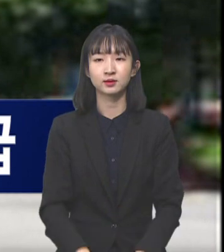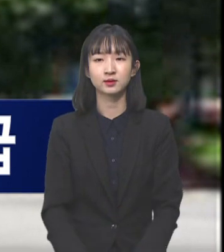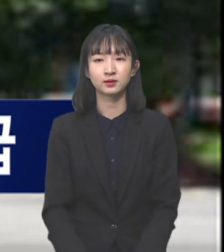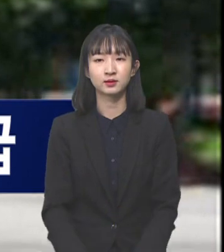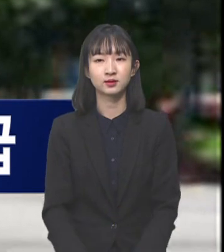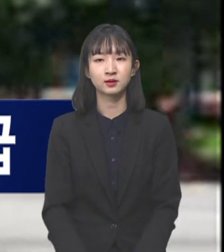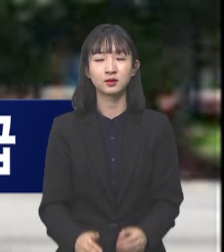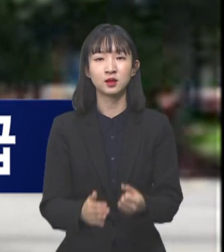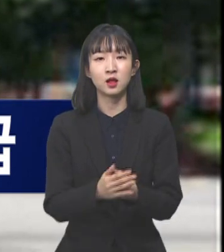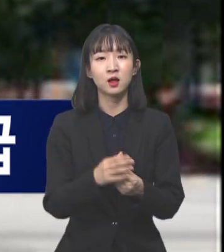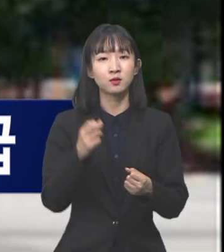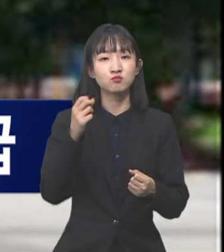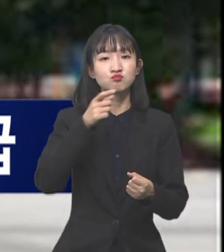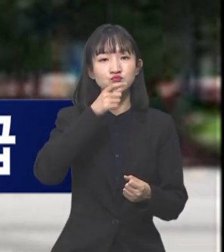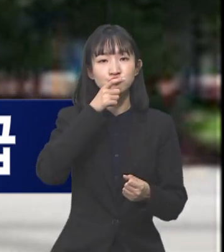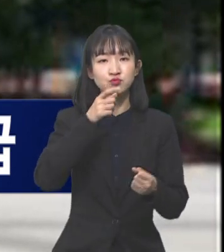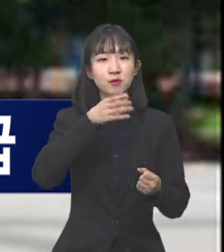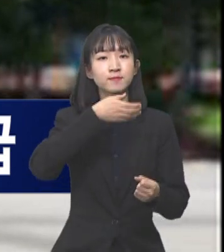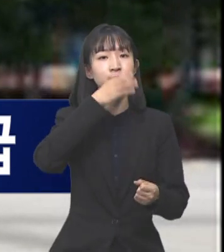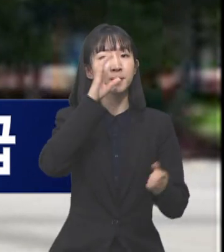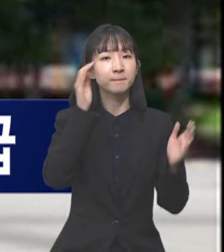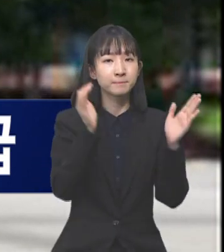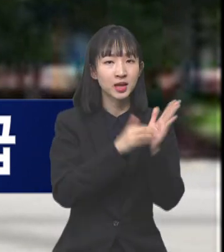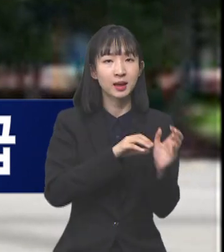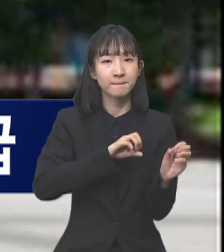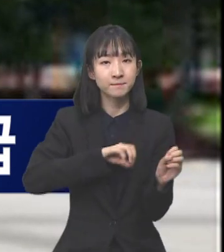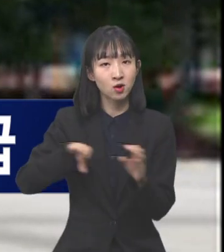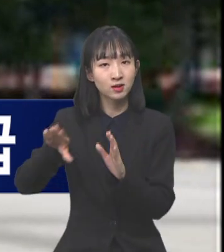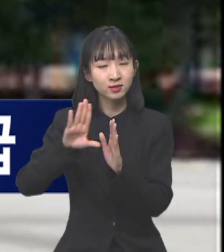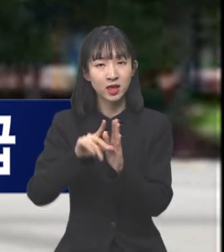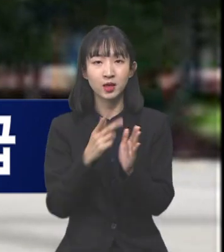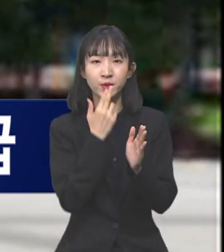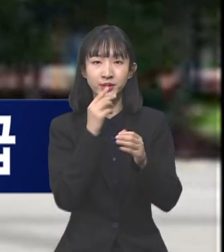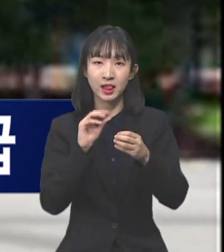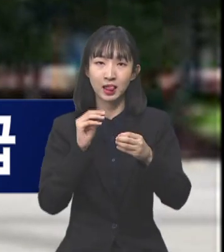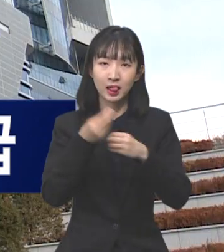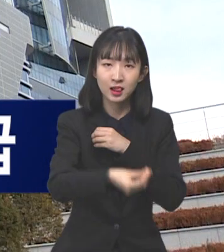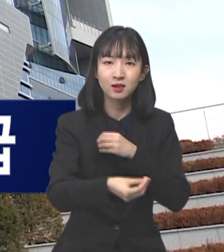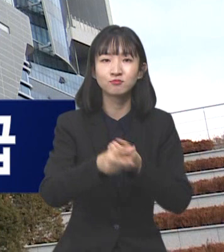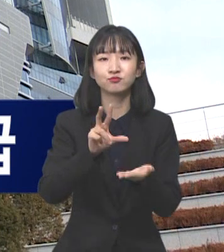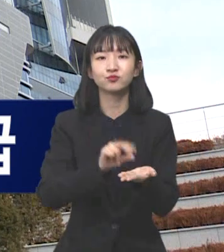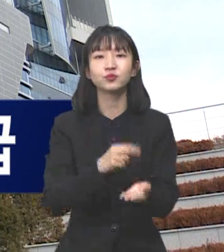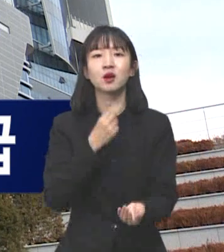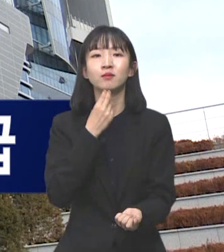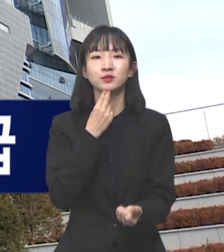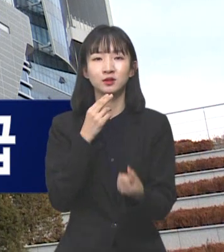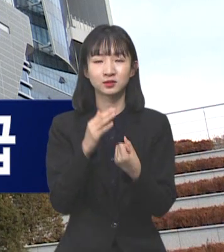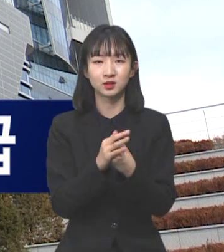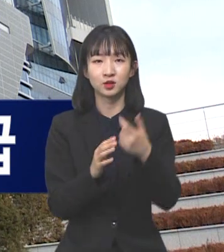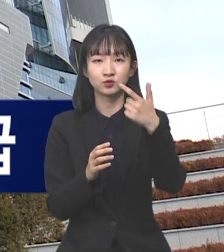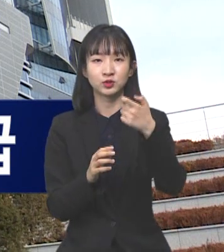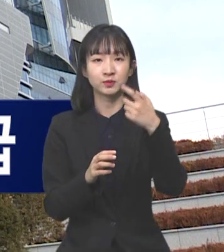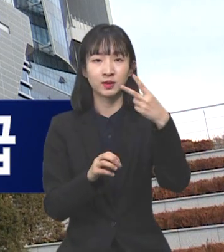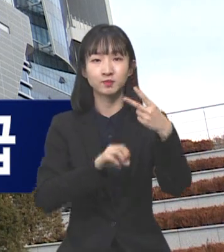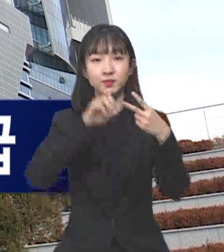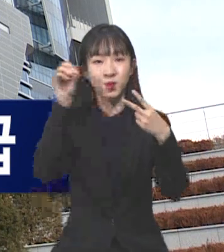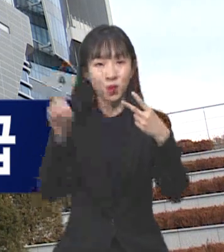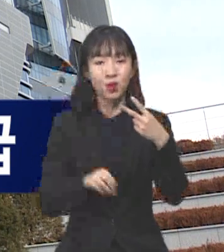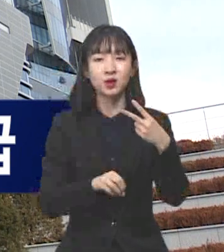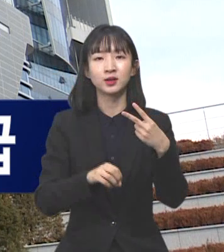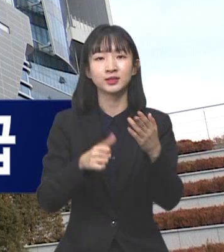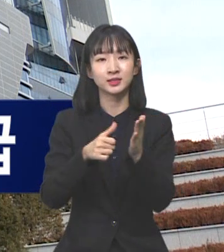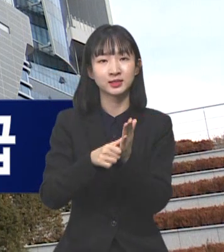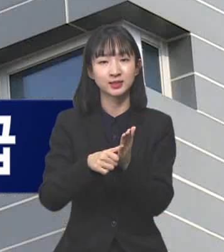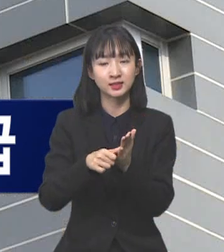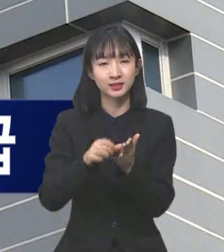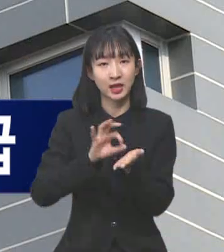이를 계기로 재활용 실 페트병과 라벨을 분리 배출해야 하는 문제가 근본적으로 해결될 61% 인 재활용 비율이 상승할 것으로